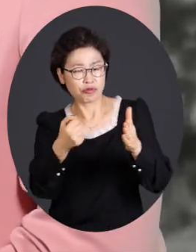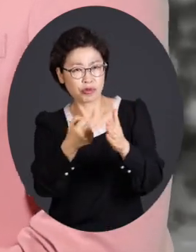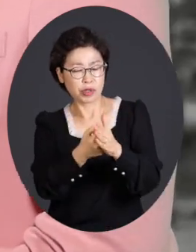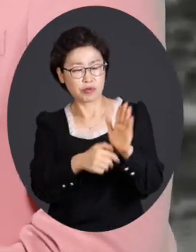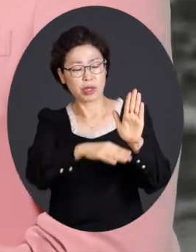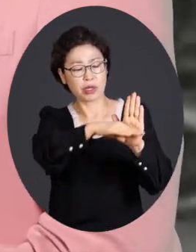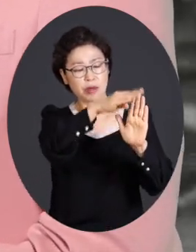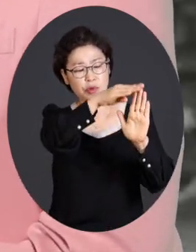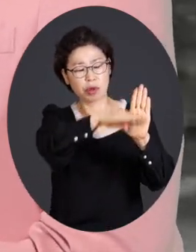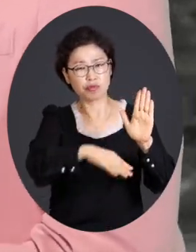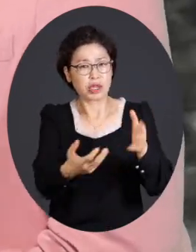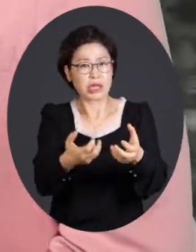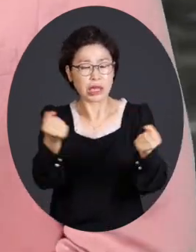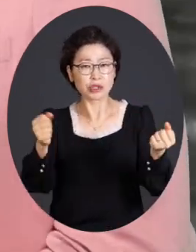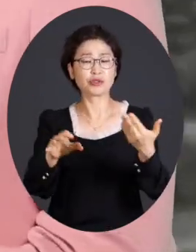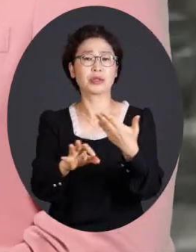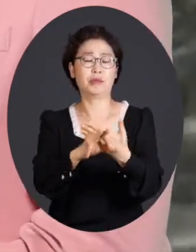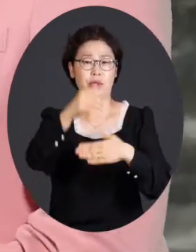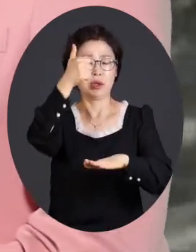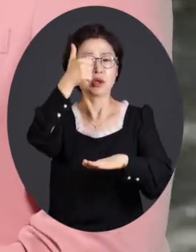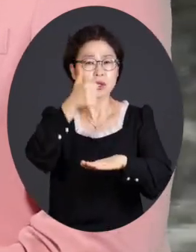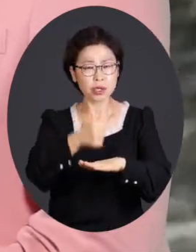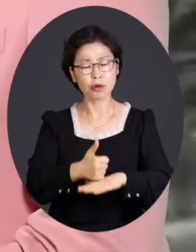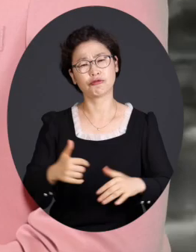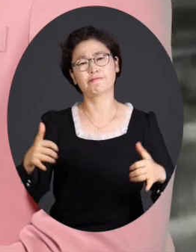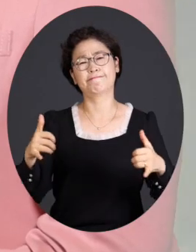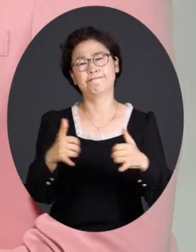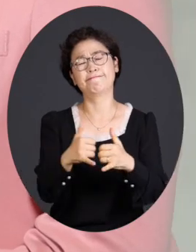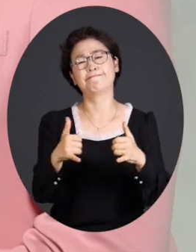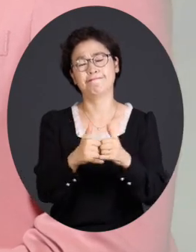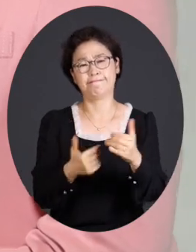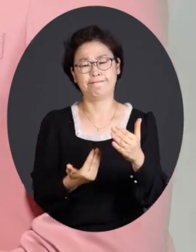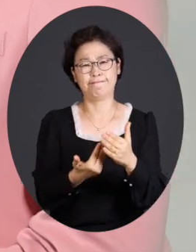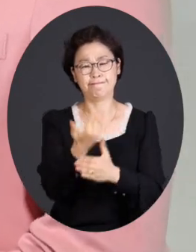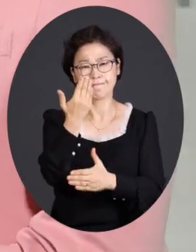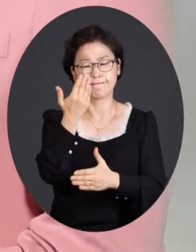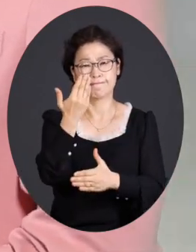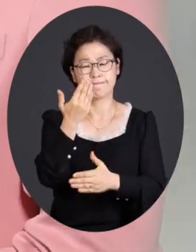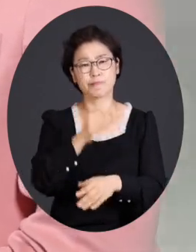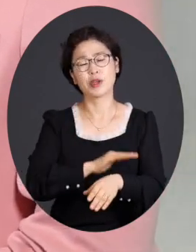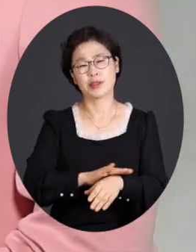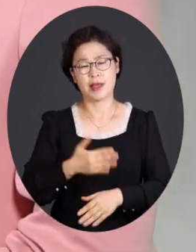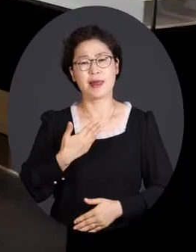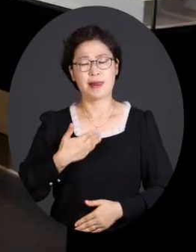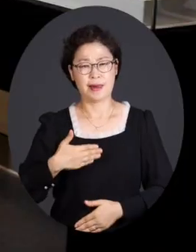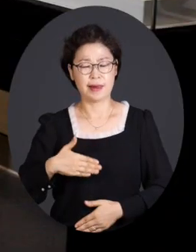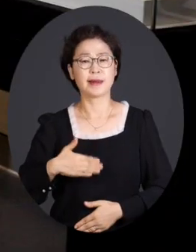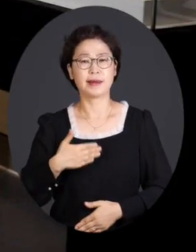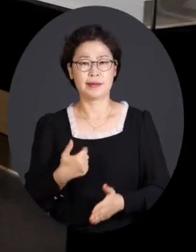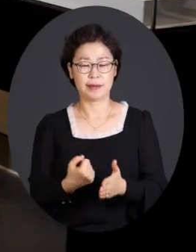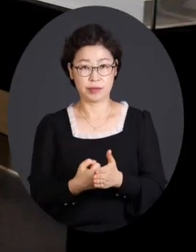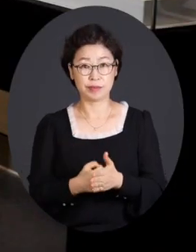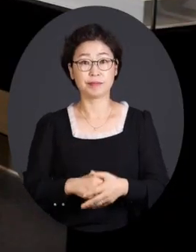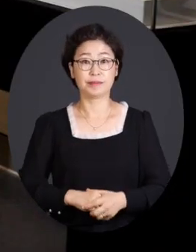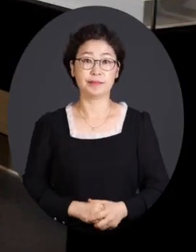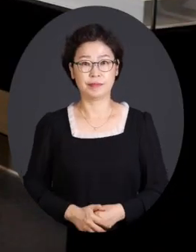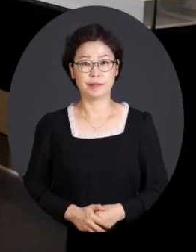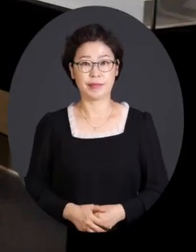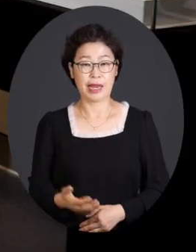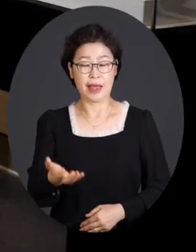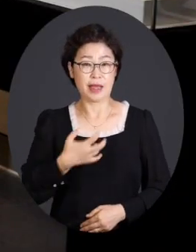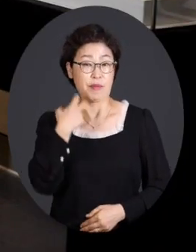분단되면 결국 전쟁을 불러온다는 것을 잘 알고 있었기 때문입니다. 예비